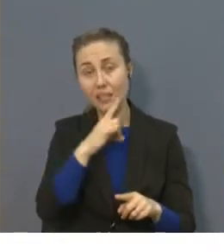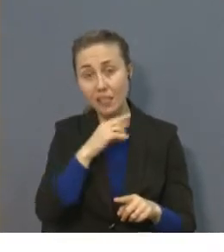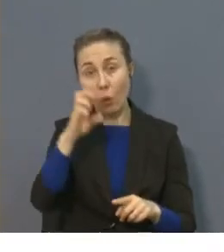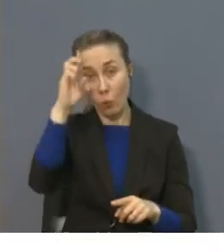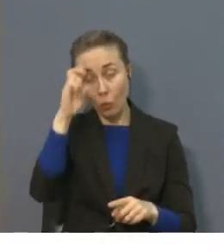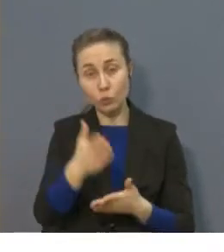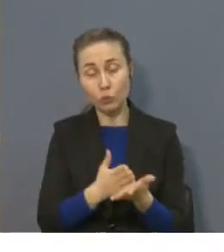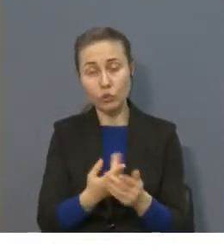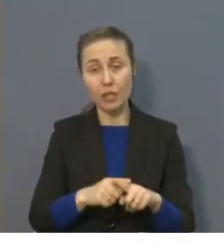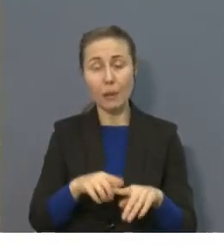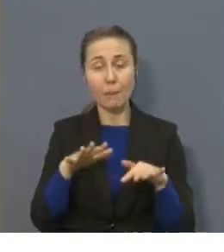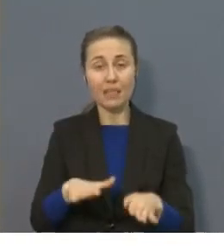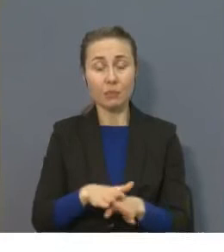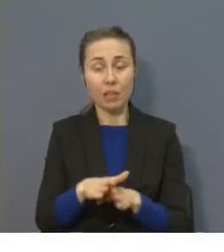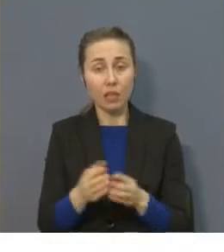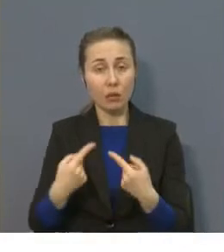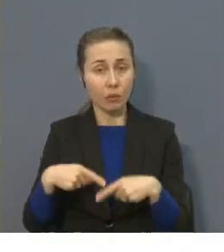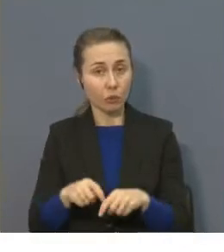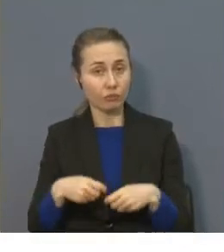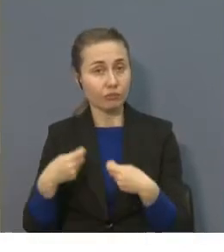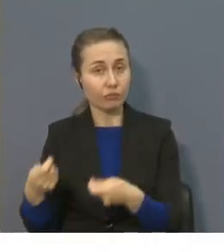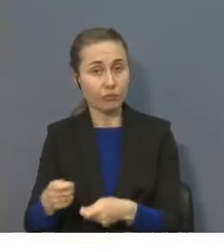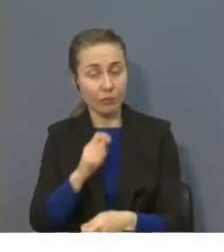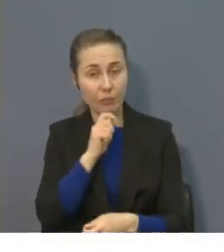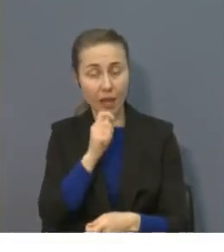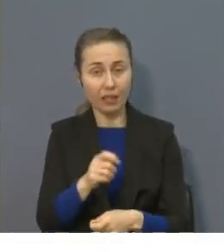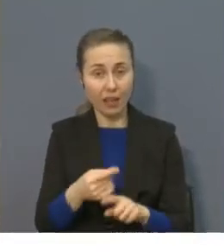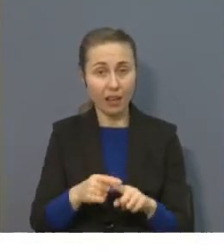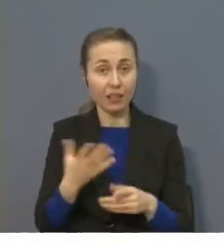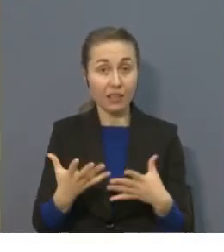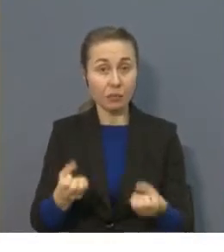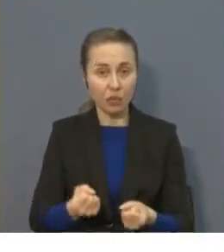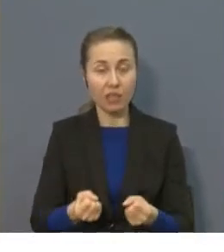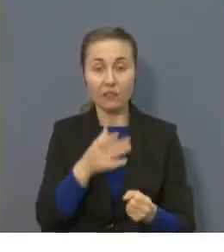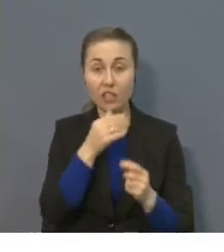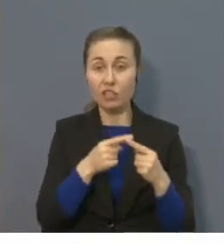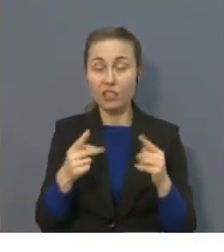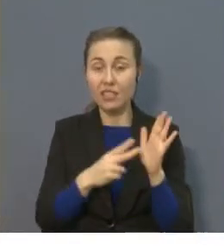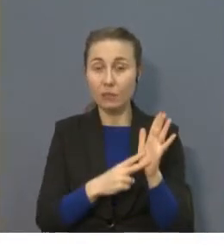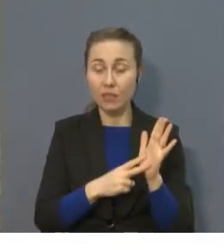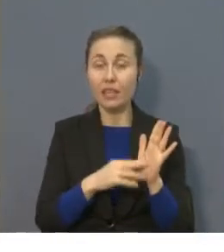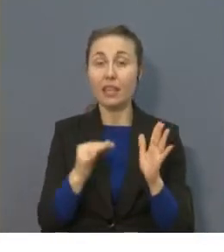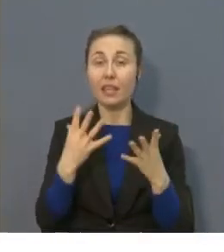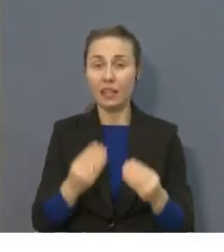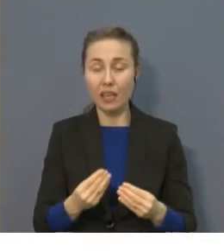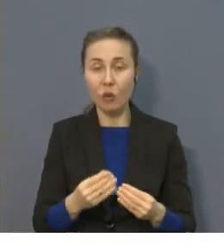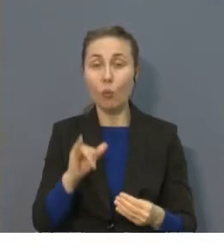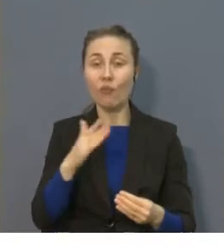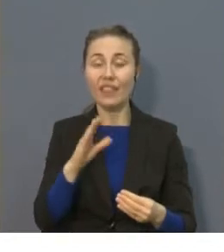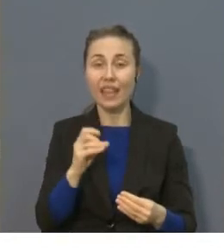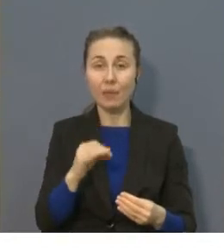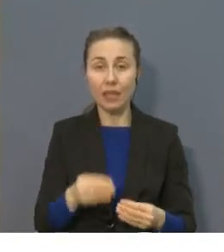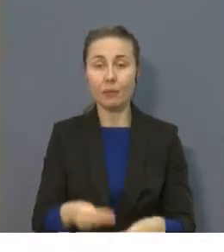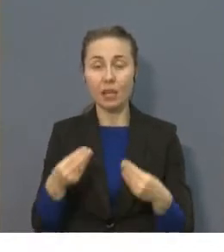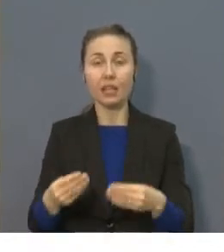7 күн ішінде оны жергілікті орында органдарға немесе уәкілетті органдарға жазбаша түрде